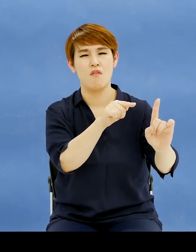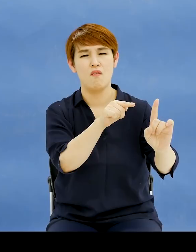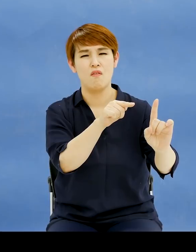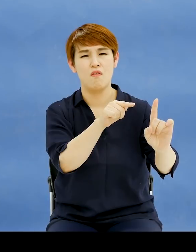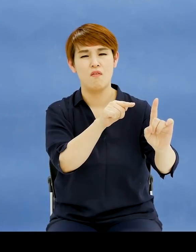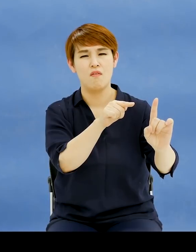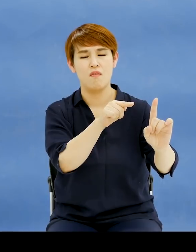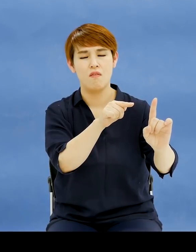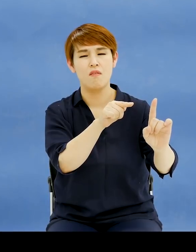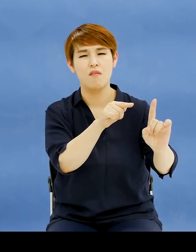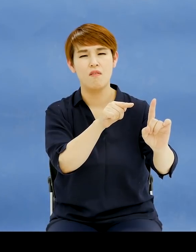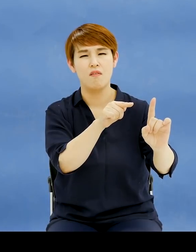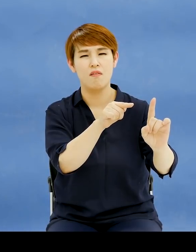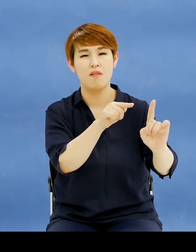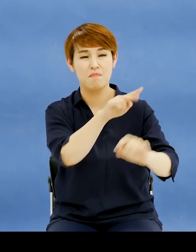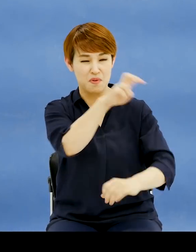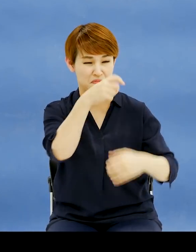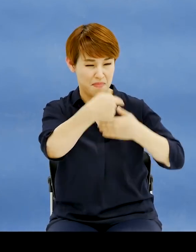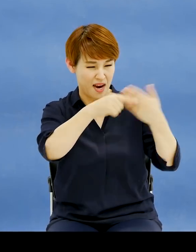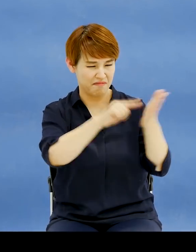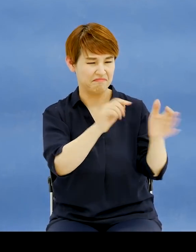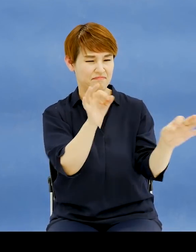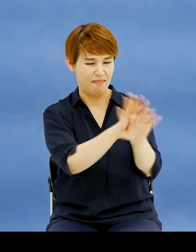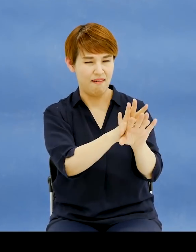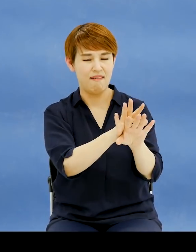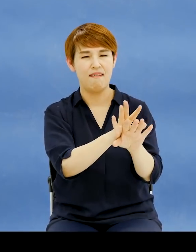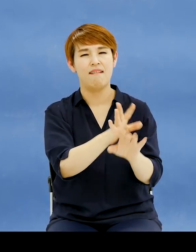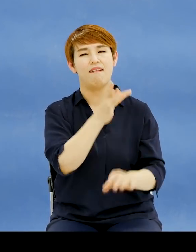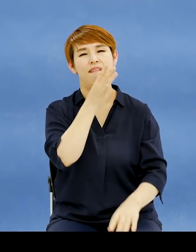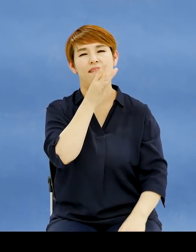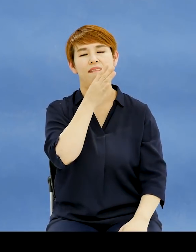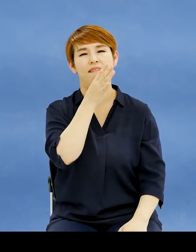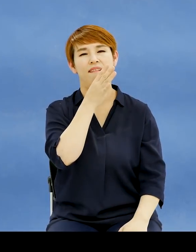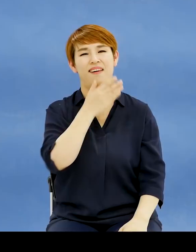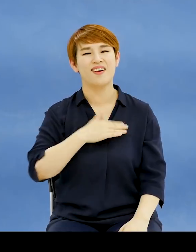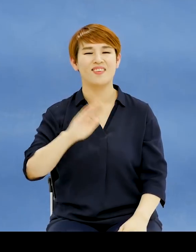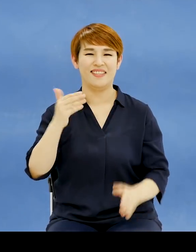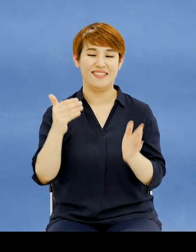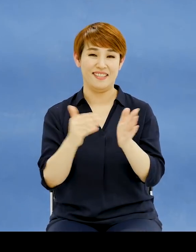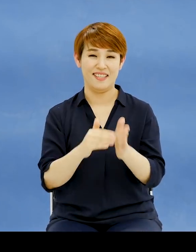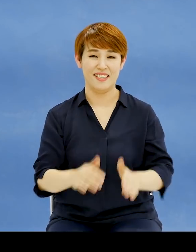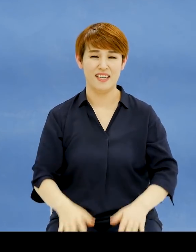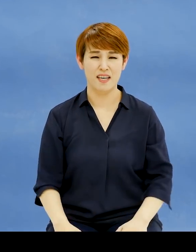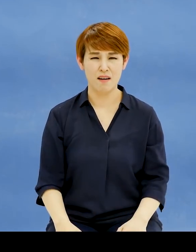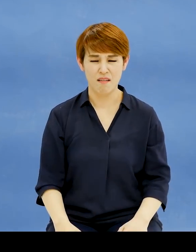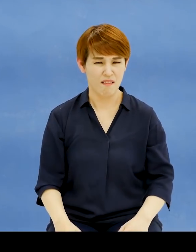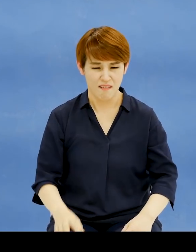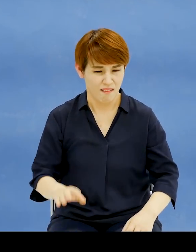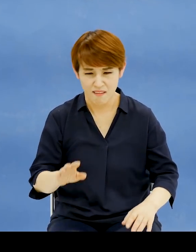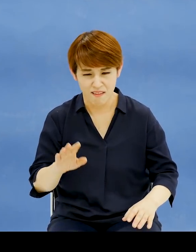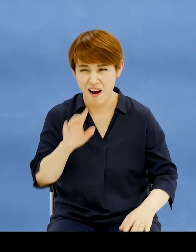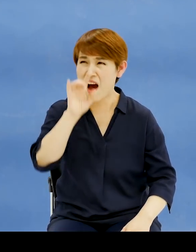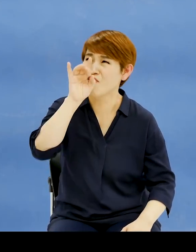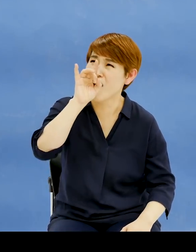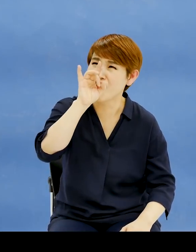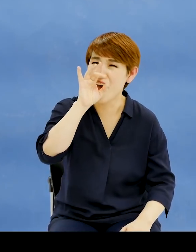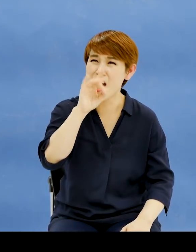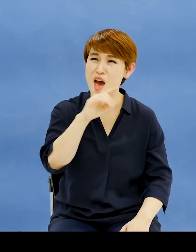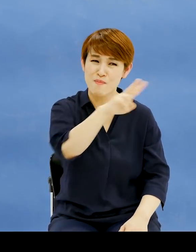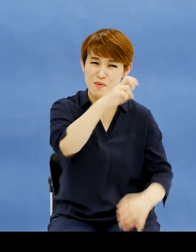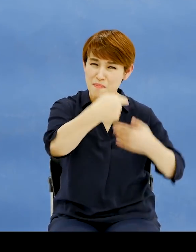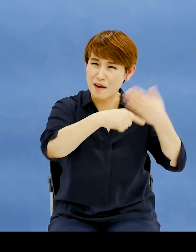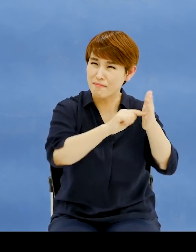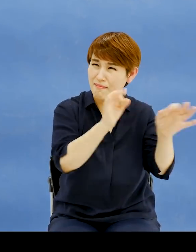이거를 그냥 사라지게 하는 거예요. 그래서 없어진 거잖아요. 그래서 이거 아닌데 이거